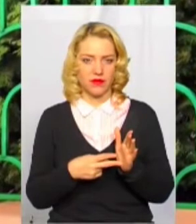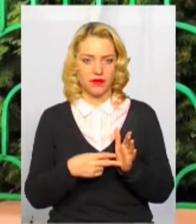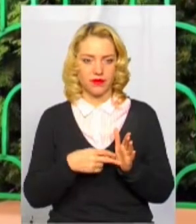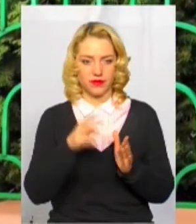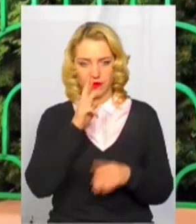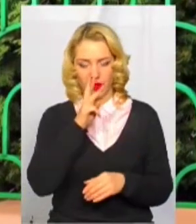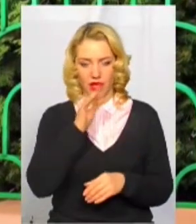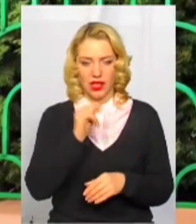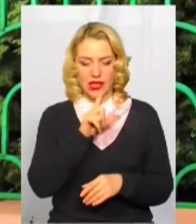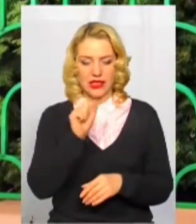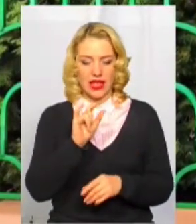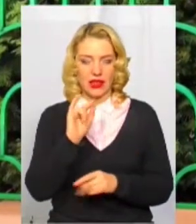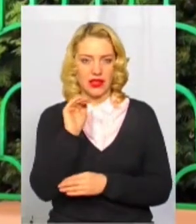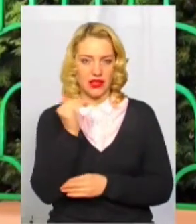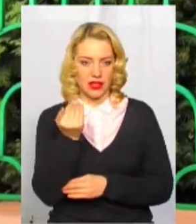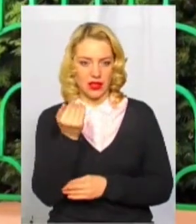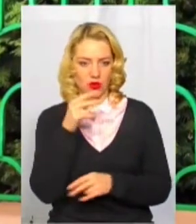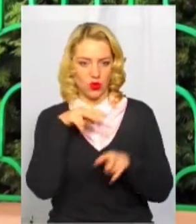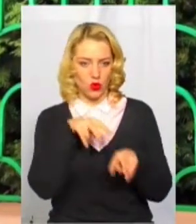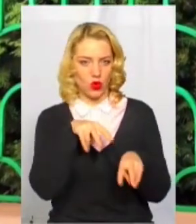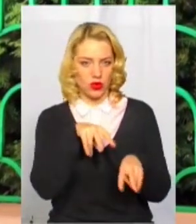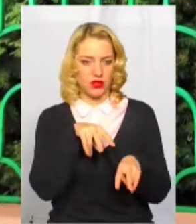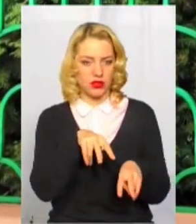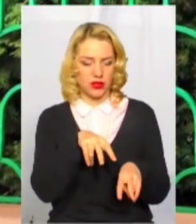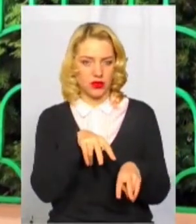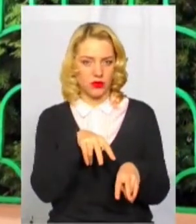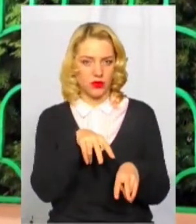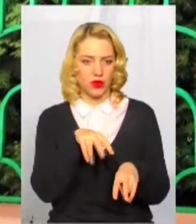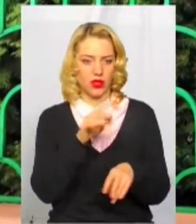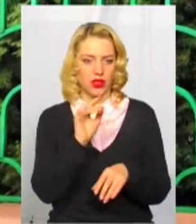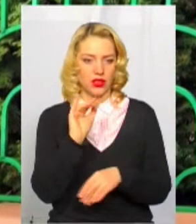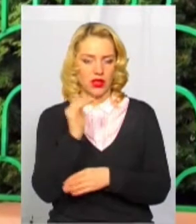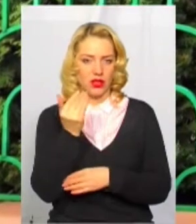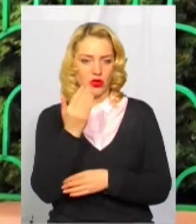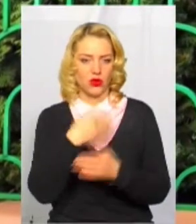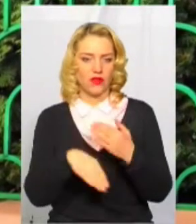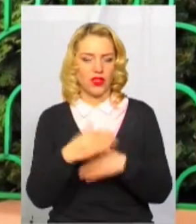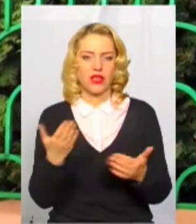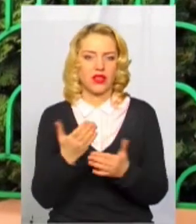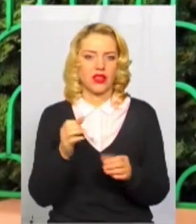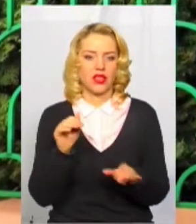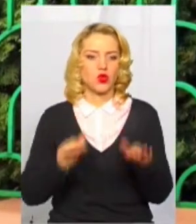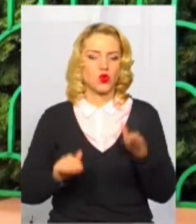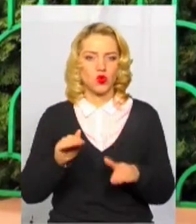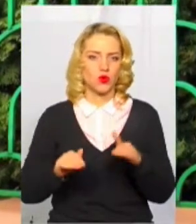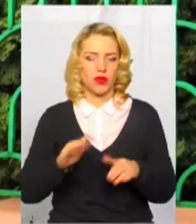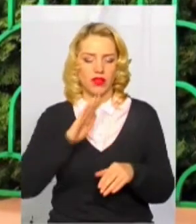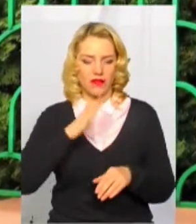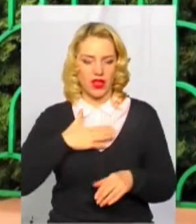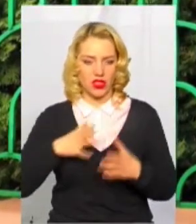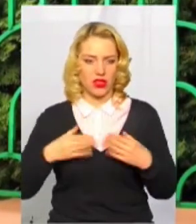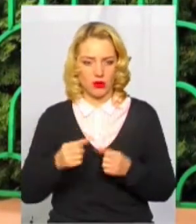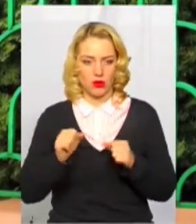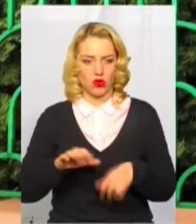за дитиною доглядаємо, за дитиною інвалідом. Які сумніви в нашій сім'ї можуть бути?